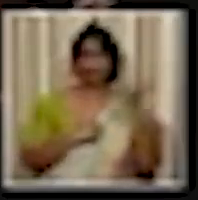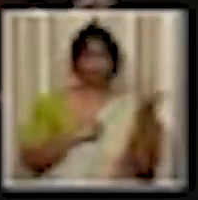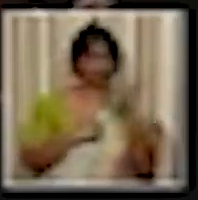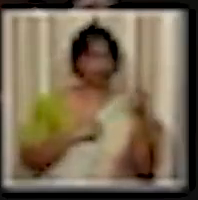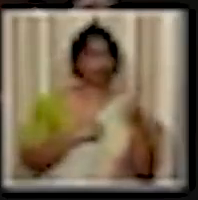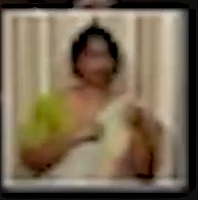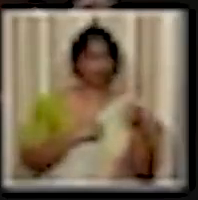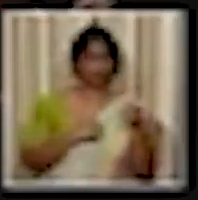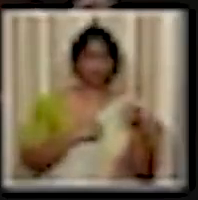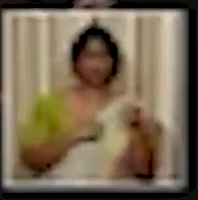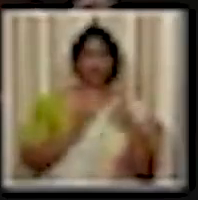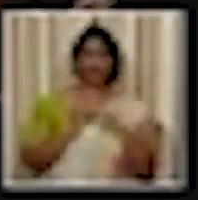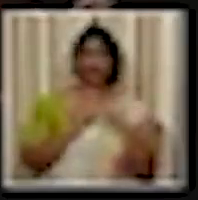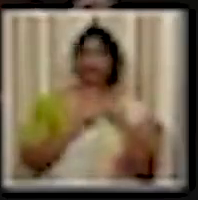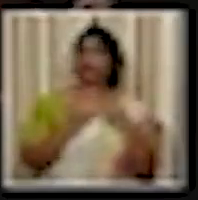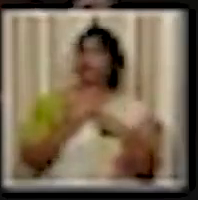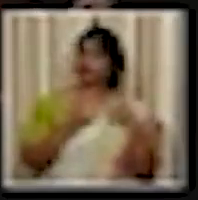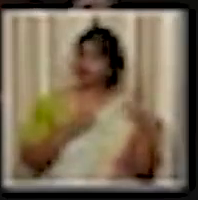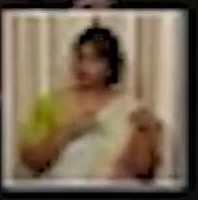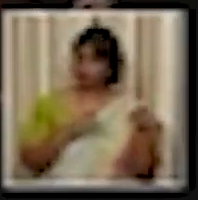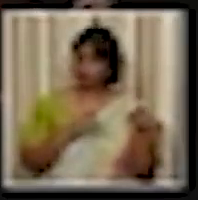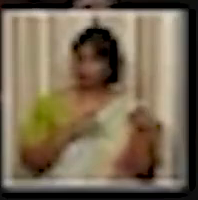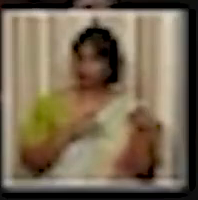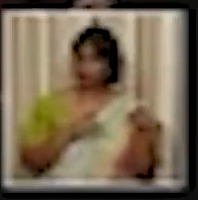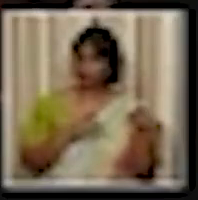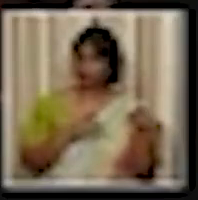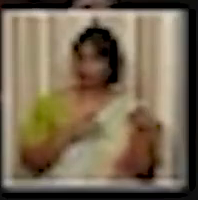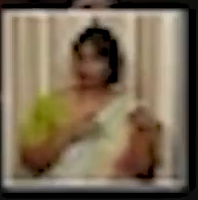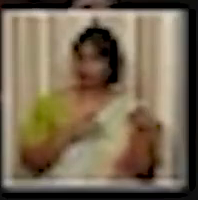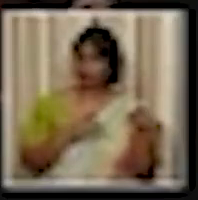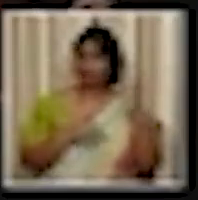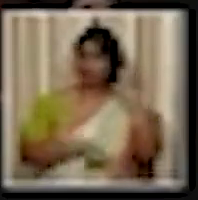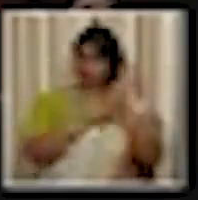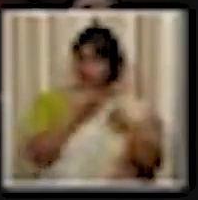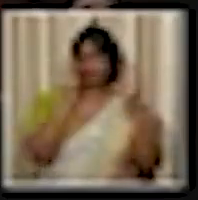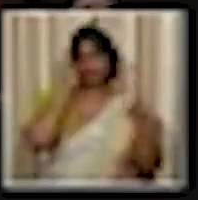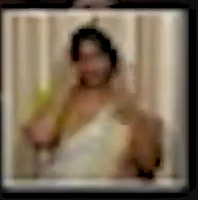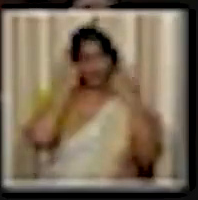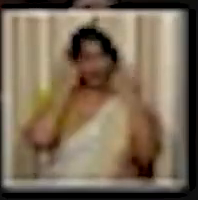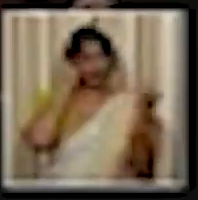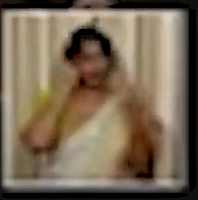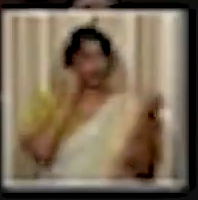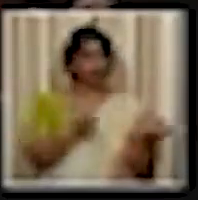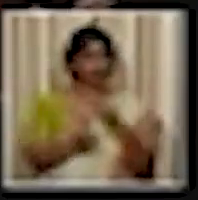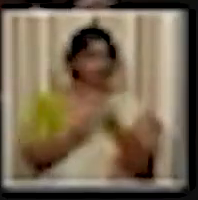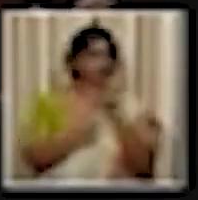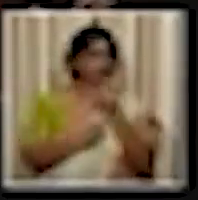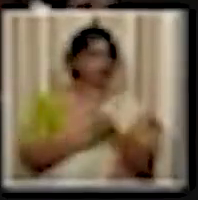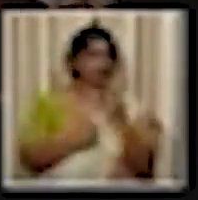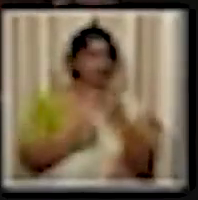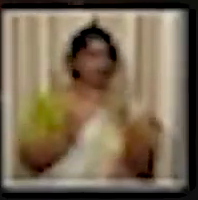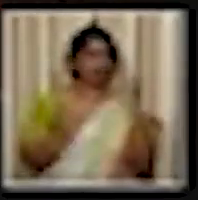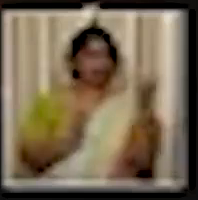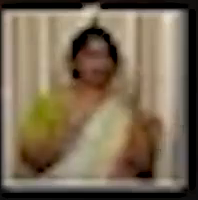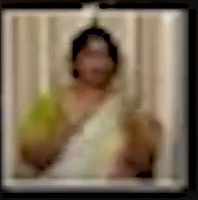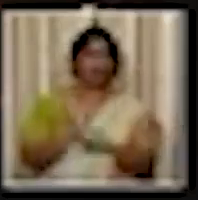නාගරික සංවර්ධන අධිකාරියේ මේ මේ මේ අය ඒ ගල් ගලවන්න මේගොලන්ට දීලා තියෙනවා ගල් ලක්ෂයක්